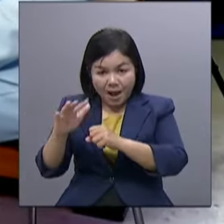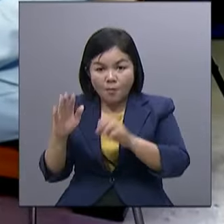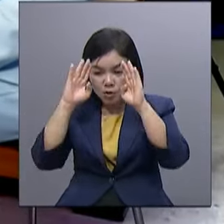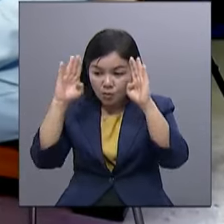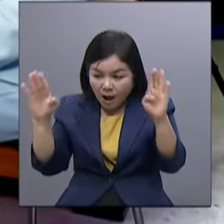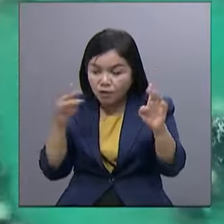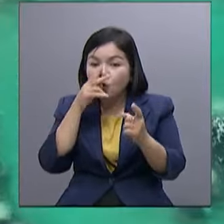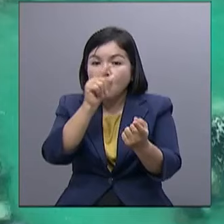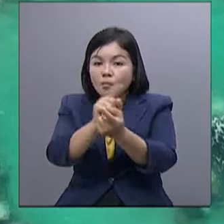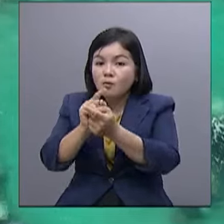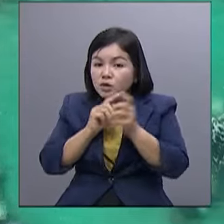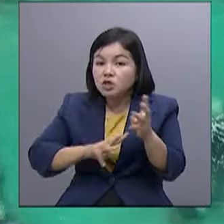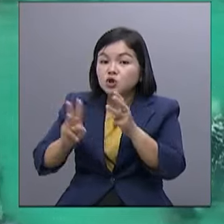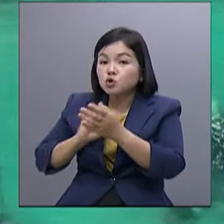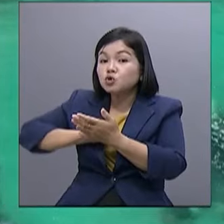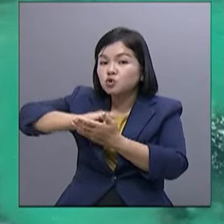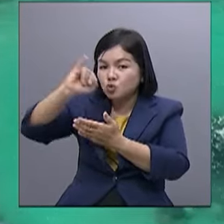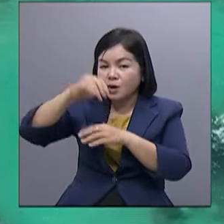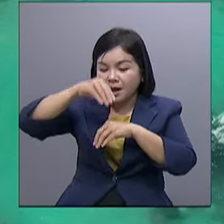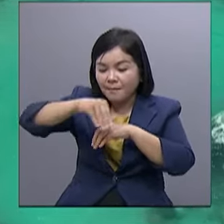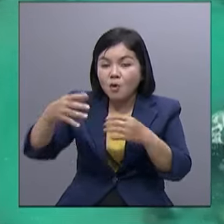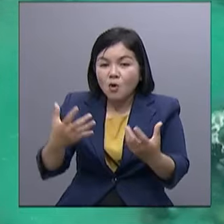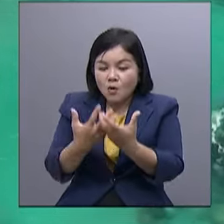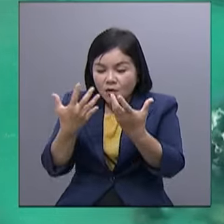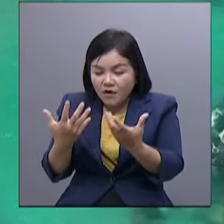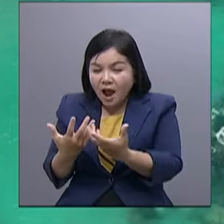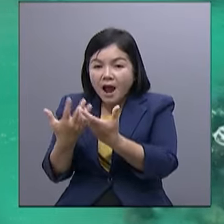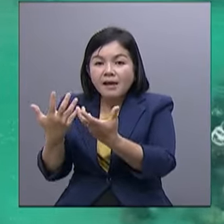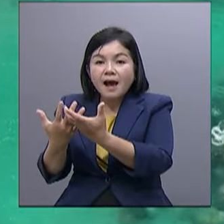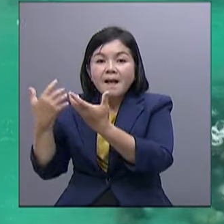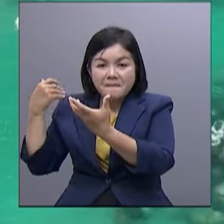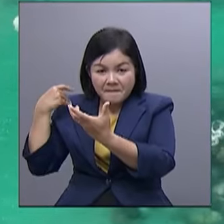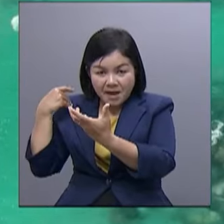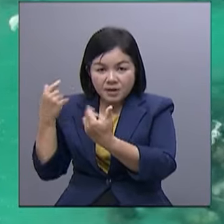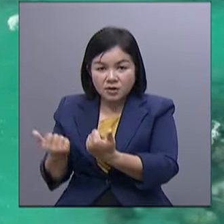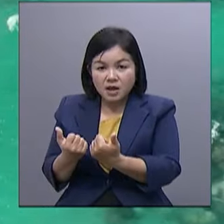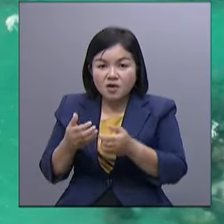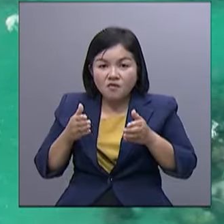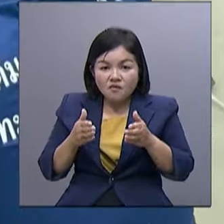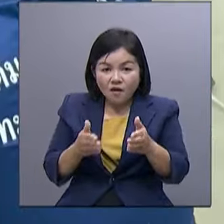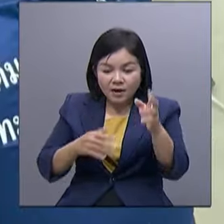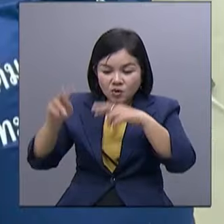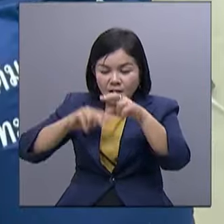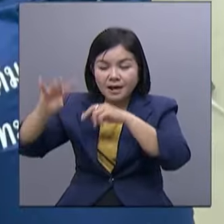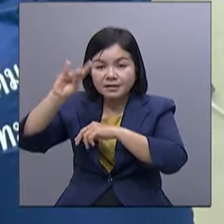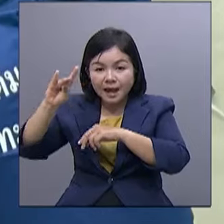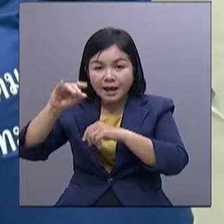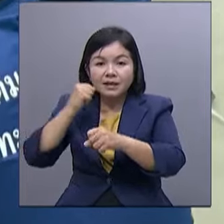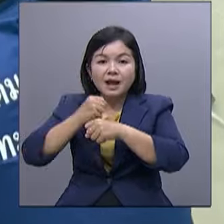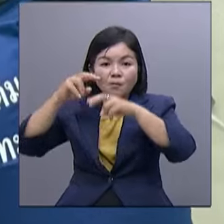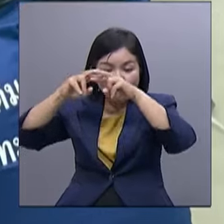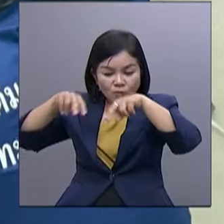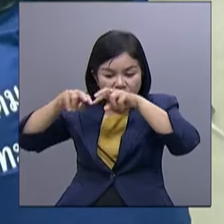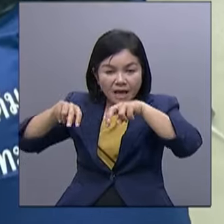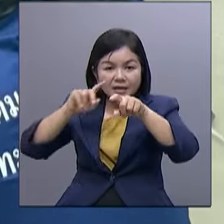พบวิธีการที่ถูกต้องจอนถือว่างานปลูกหญ้าทะเลฟื้นฟูยาทะเลของคณะประมงเนี่ยเป็นงานในลักษณะของการทดลองวิจัยเราจะไม่ขนของชาว